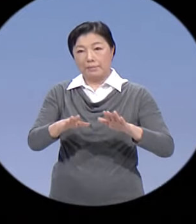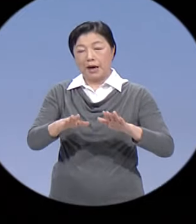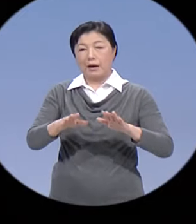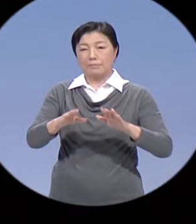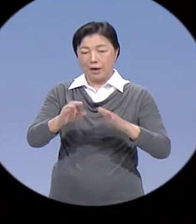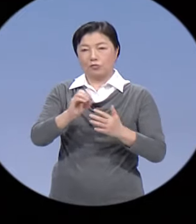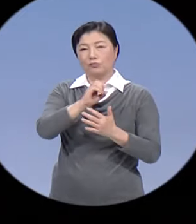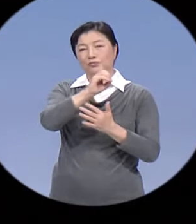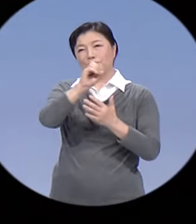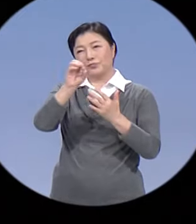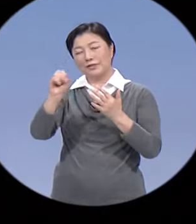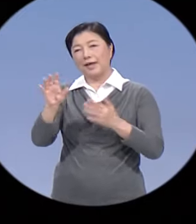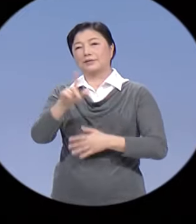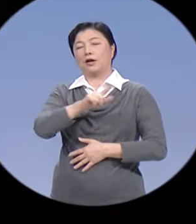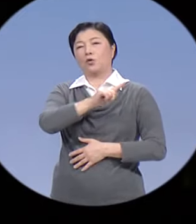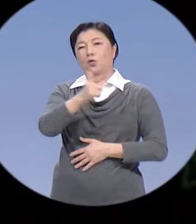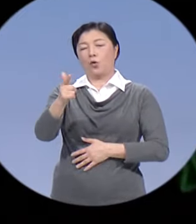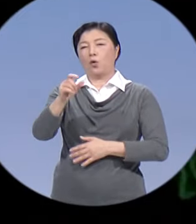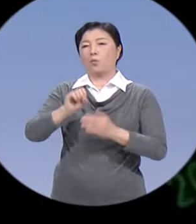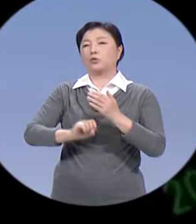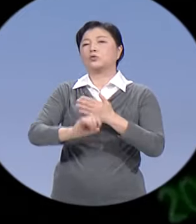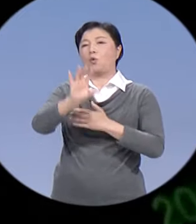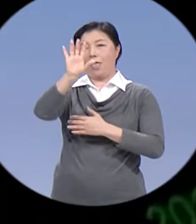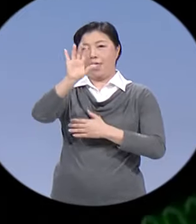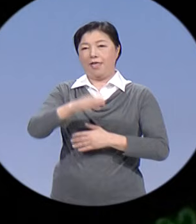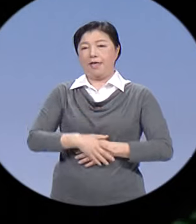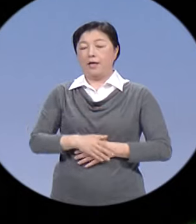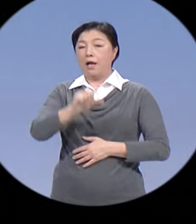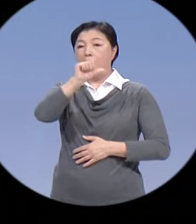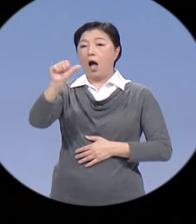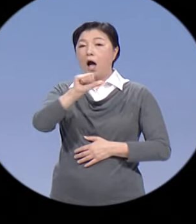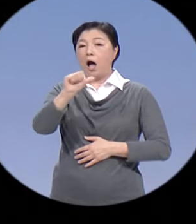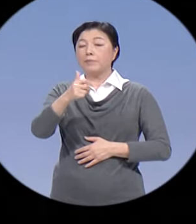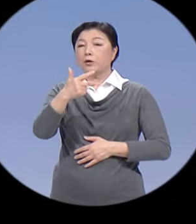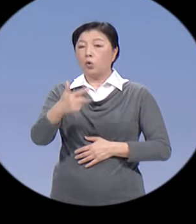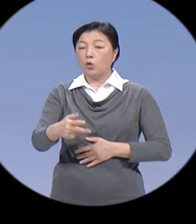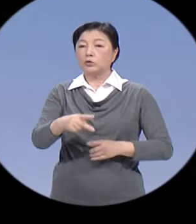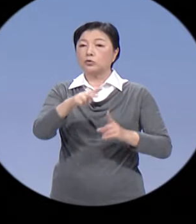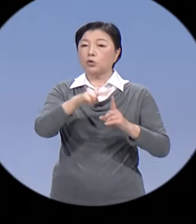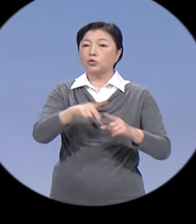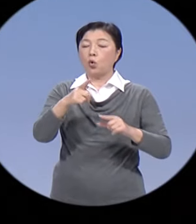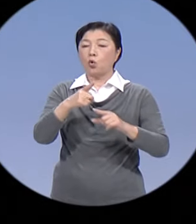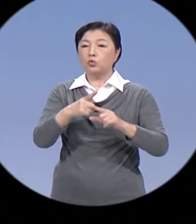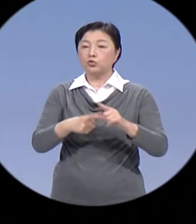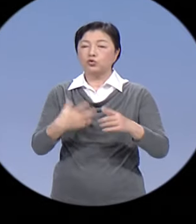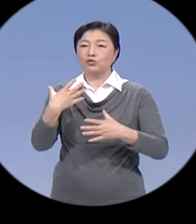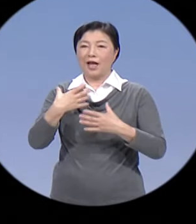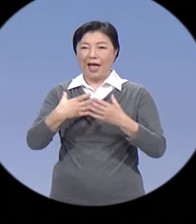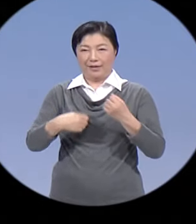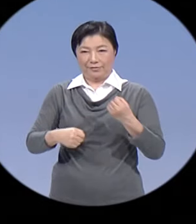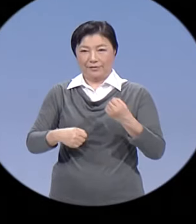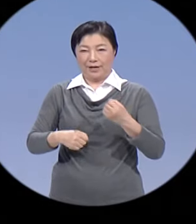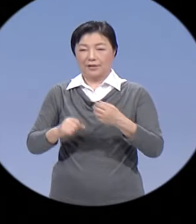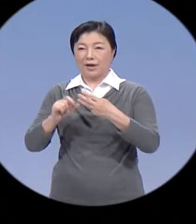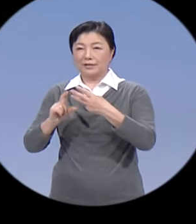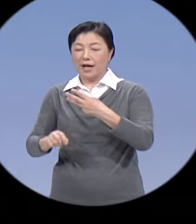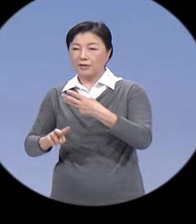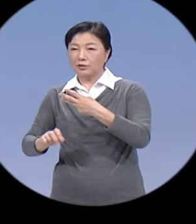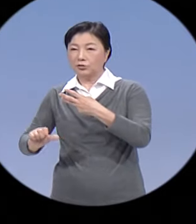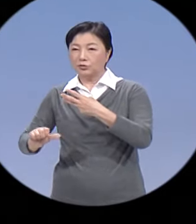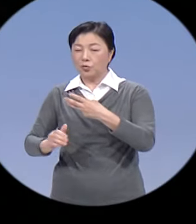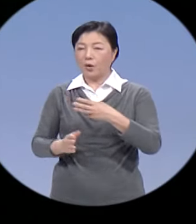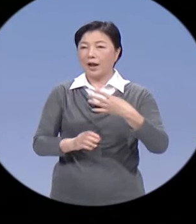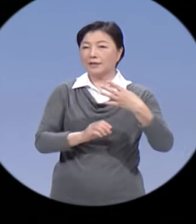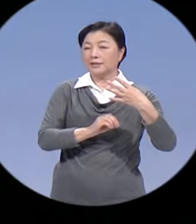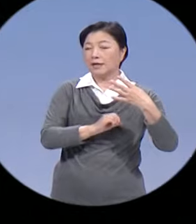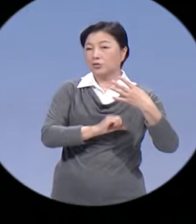空解説を分けて上映しています。また我孫子市内の小中学校の春休み期間、3月25日から4月5日